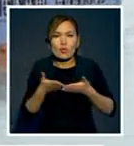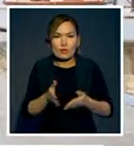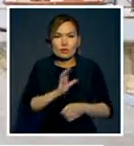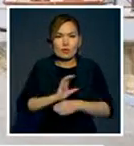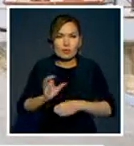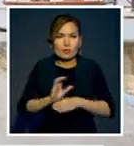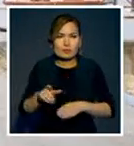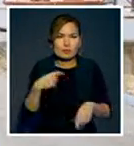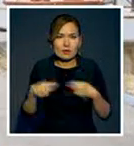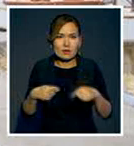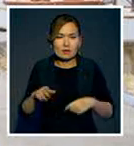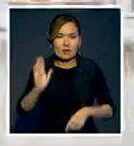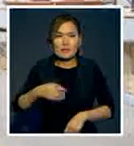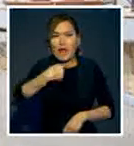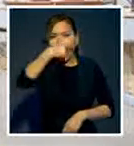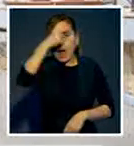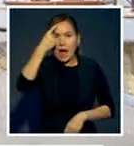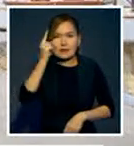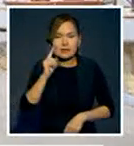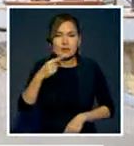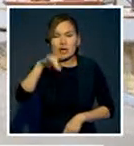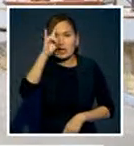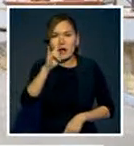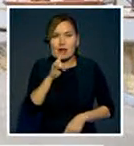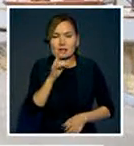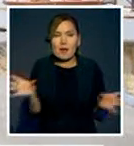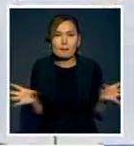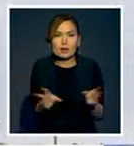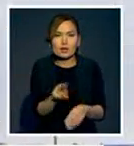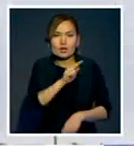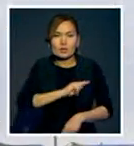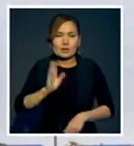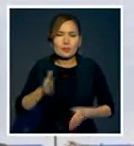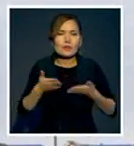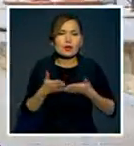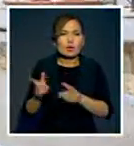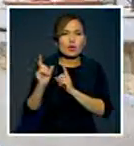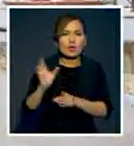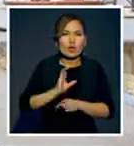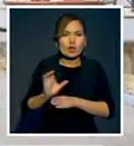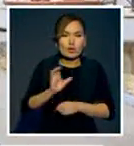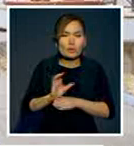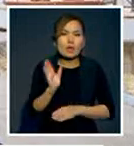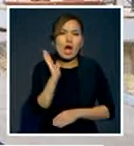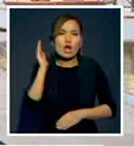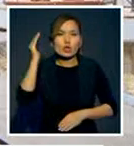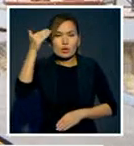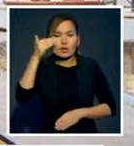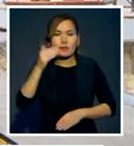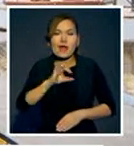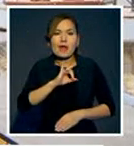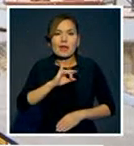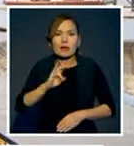Әзербайжан мемлекетімен біз тығыз байланыстамыз. Жүк айналым бойынша ақпарат алысып отырамыз. Қыпарда осы Түркмения мен Иран бағытын